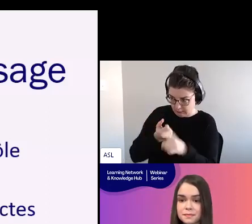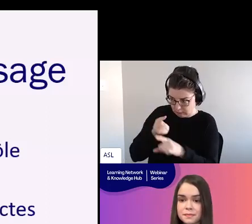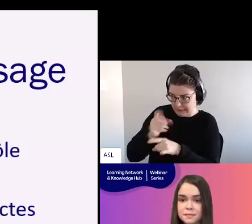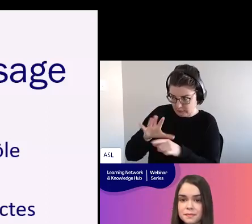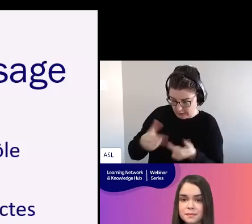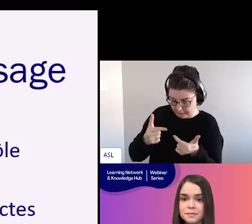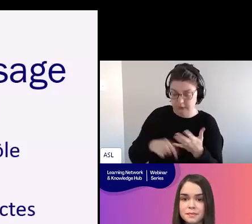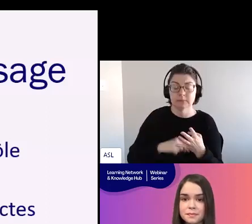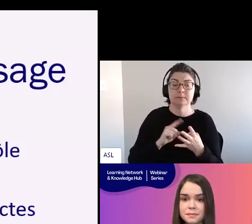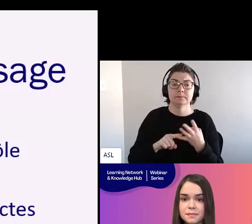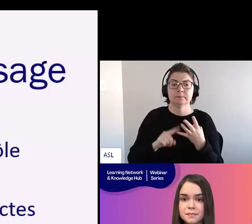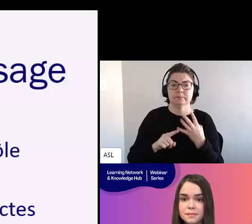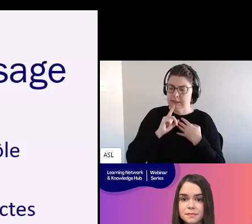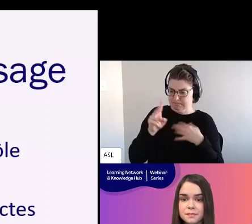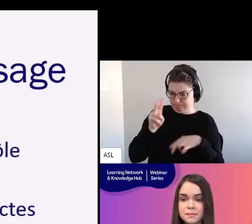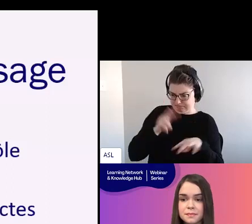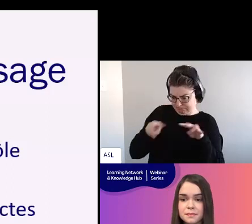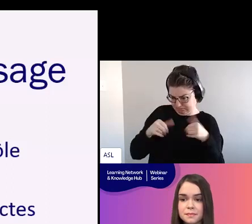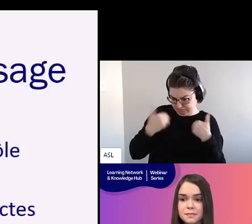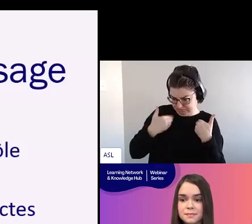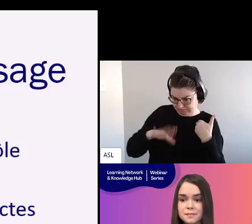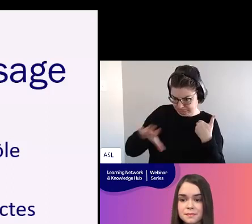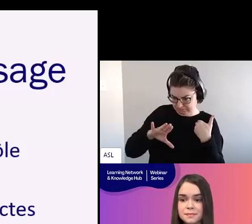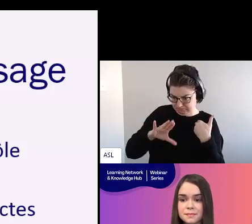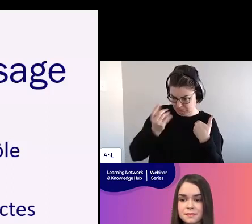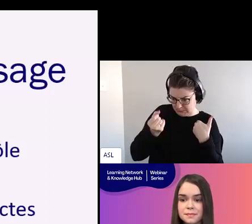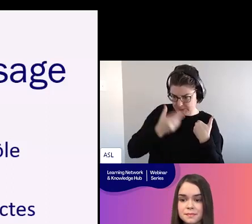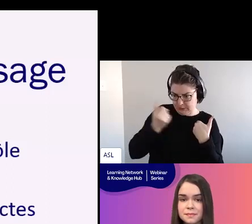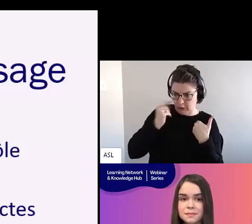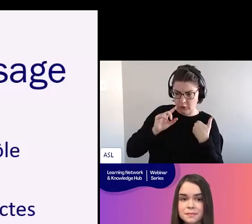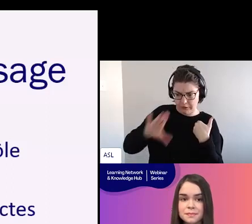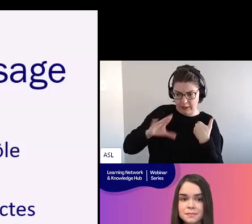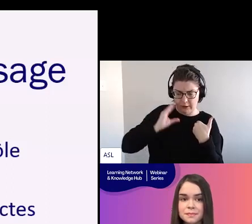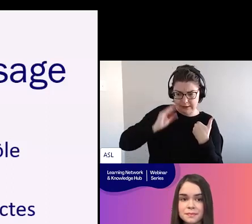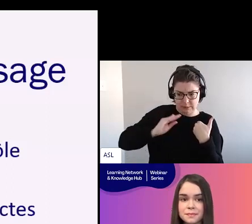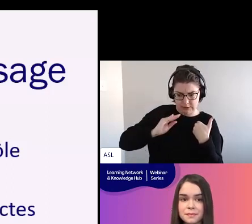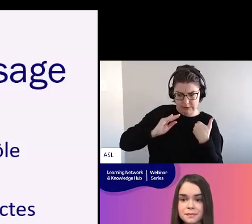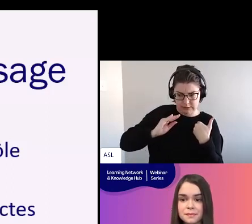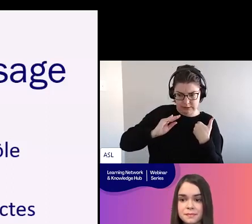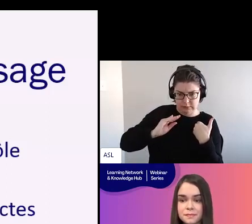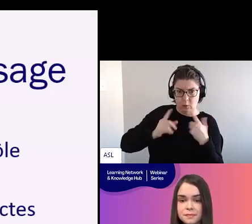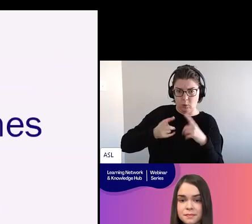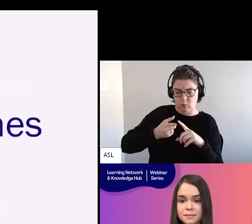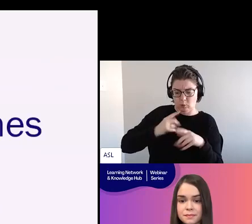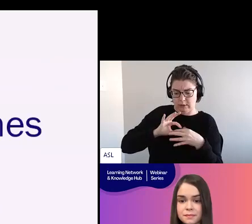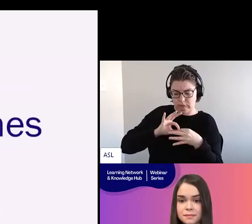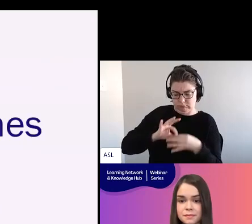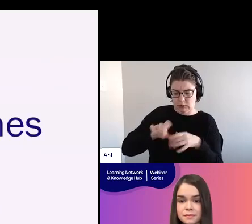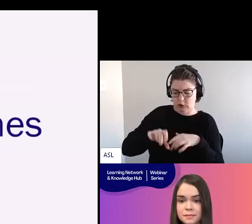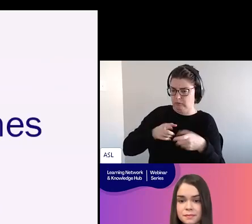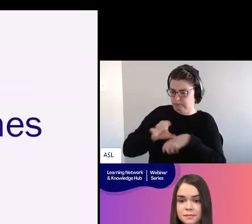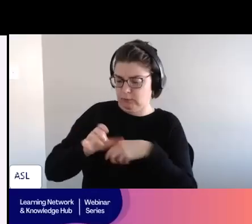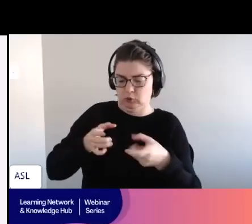on veut comprendre comment mieux soutenir et comprendre les jeunes qui subissent un contrôle coercitif la prochaine